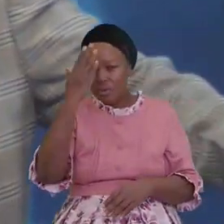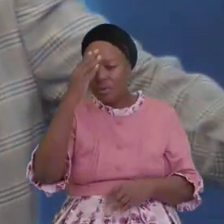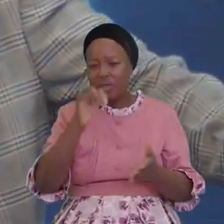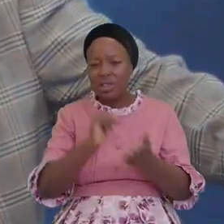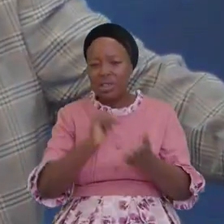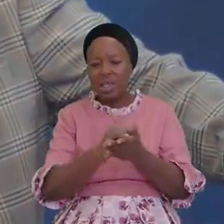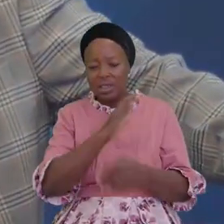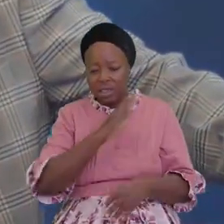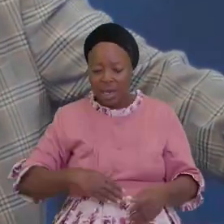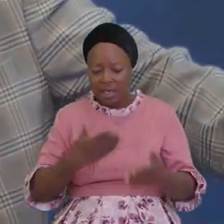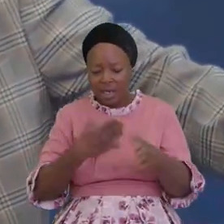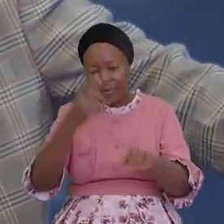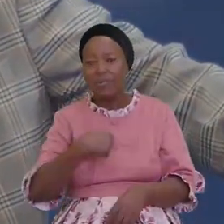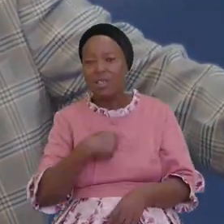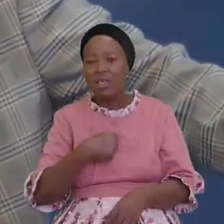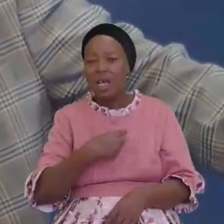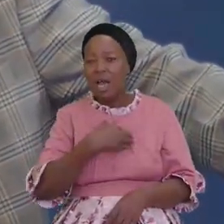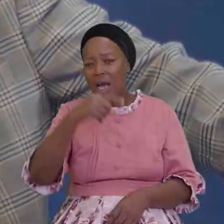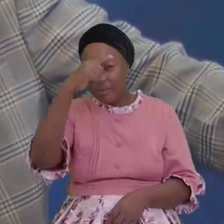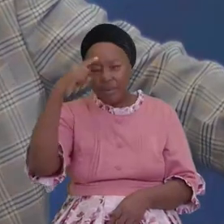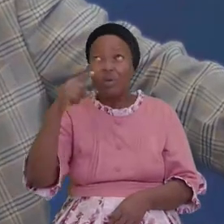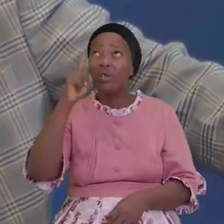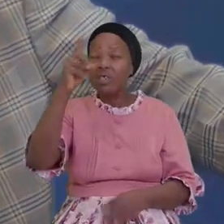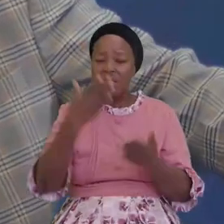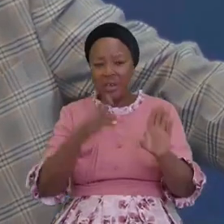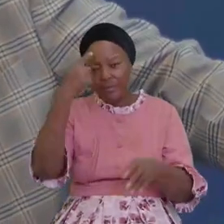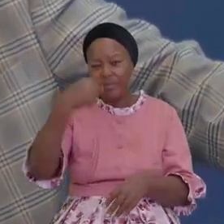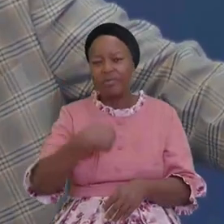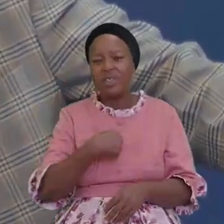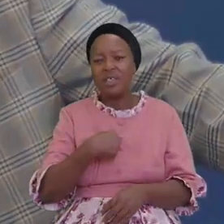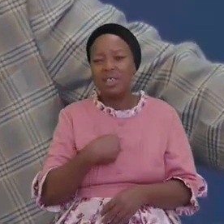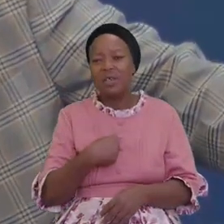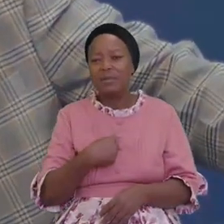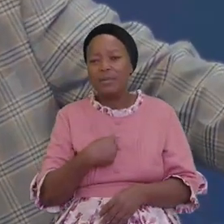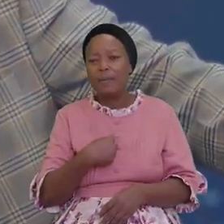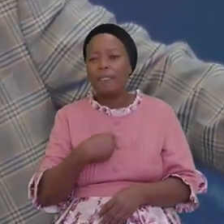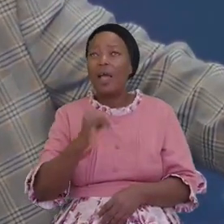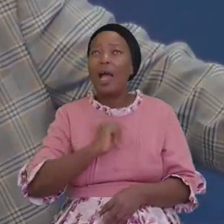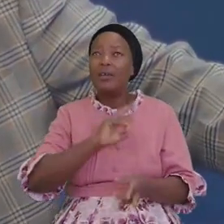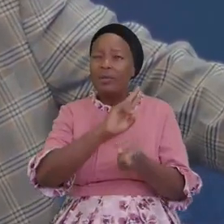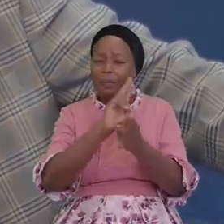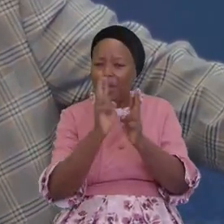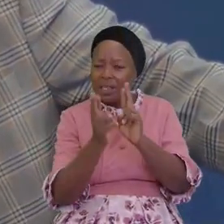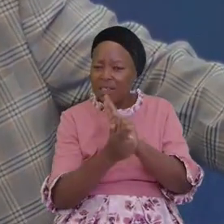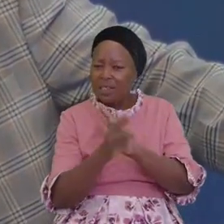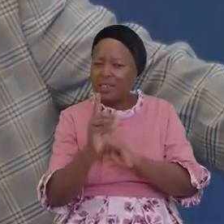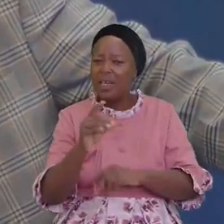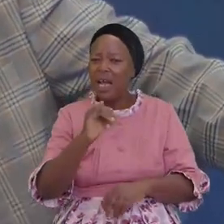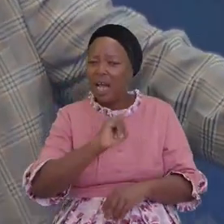J'irai au ciel. Parce que j'ai réalisé que Christ est mort pour moi. Parce qu'il est mort pour